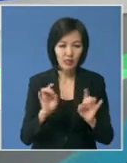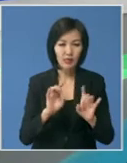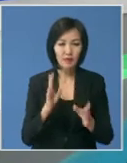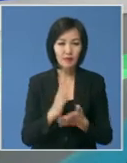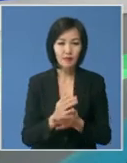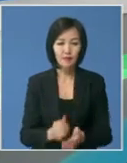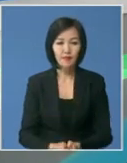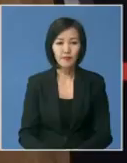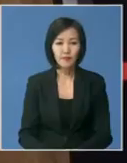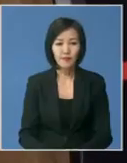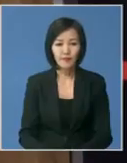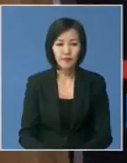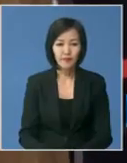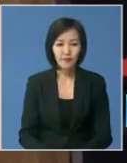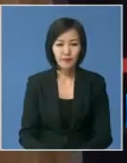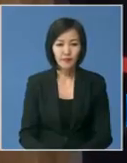қайтты.